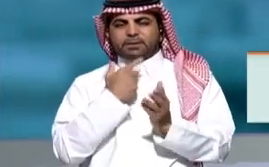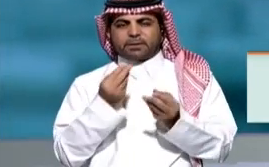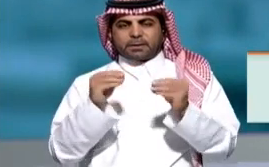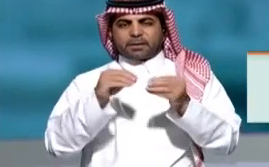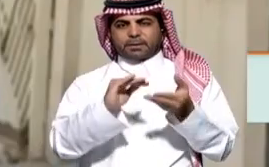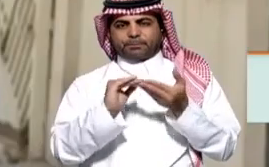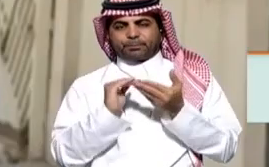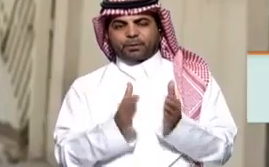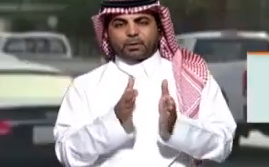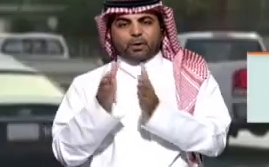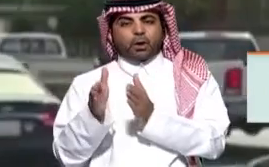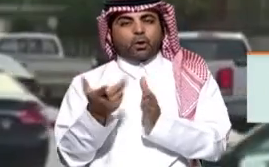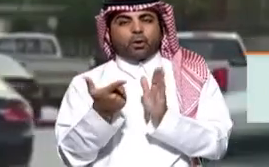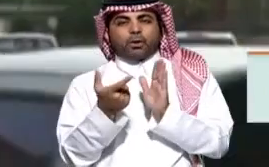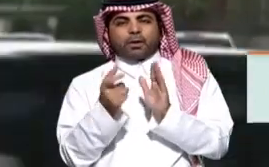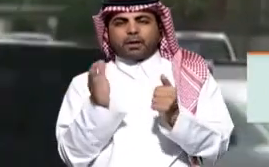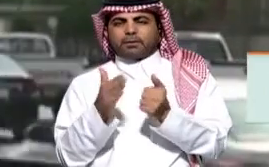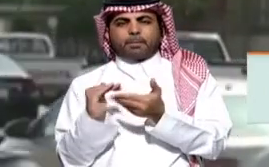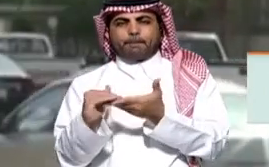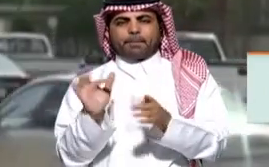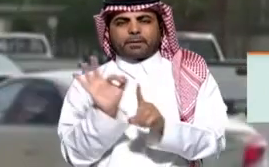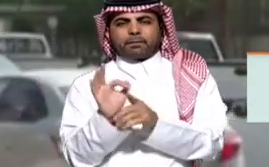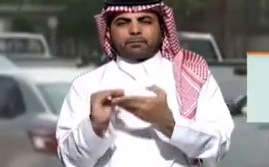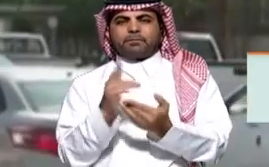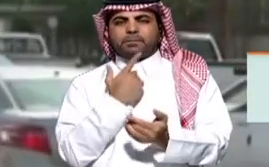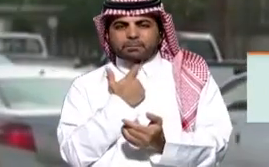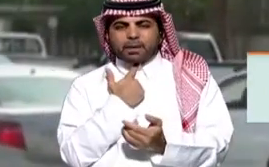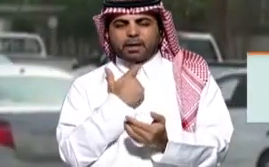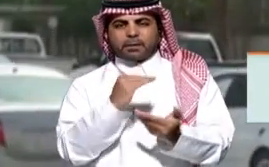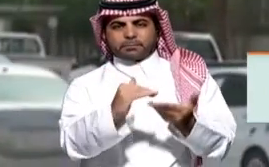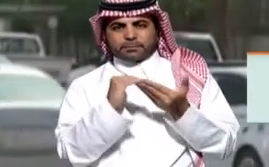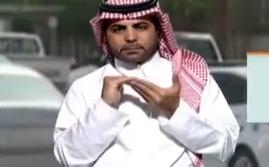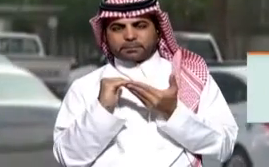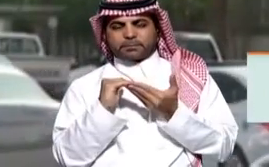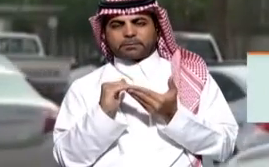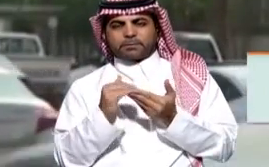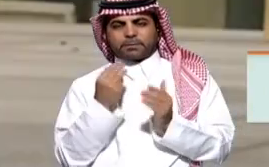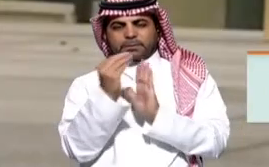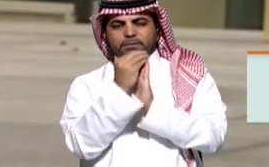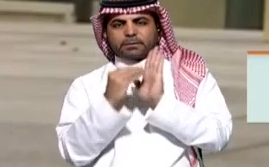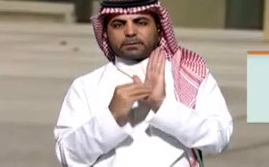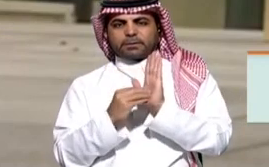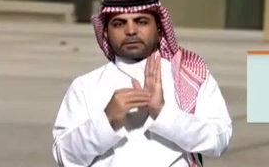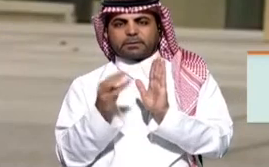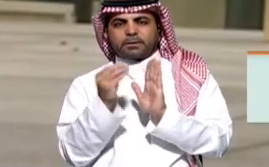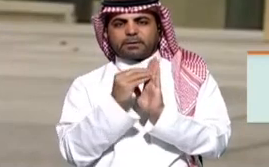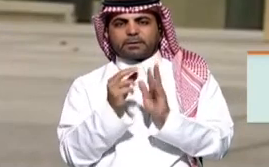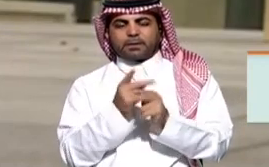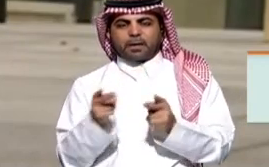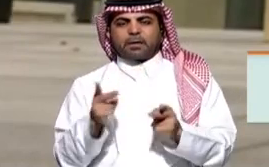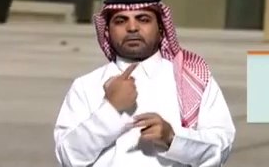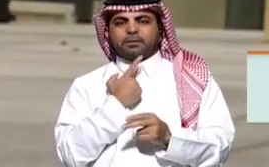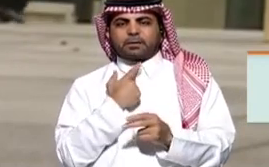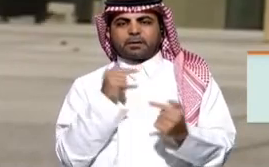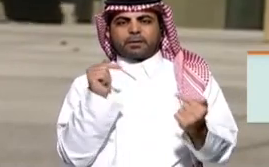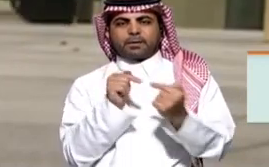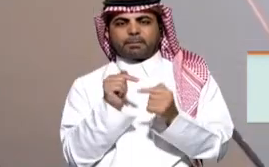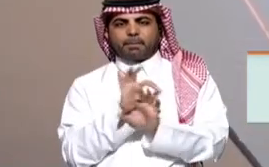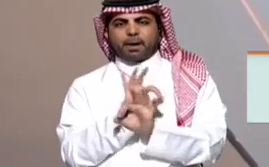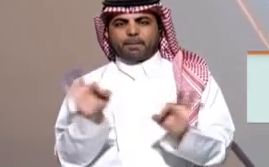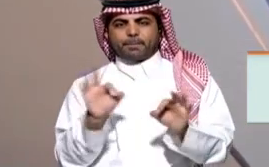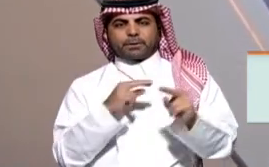أخرى. وتتيح هذه الخدمة لطالب التنفيذ أو مقدم الطلب بالوكالة وللمنفذ ضده